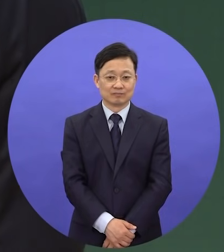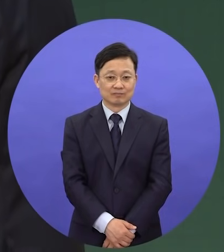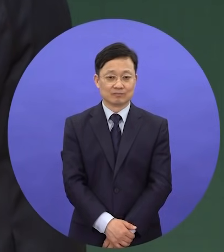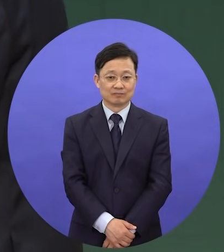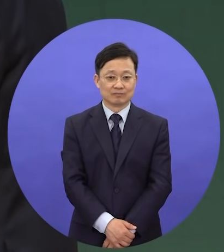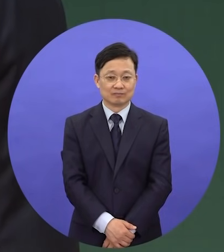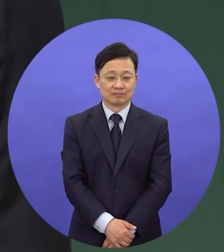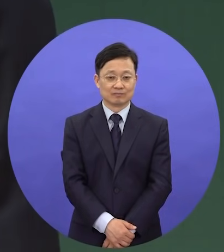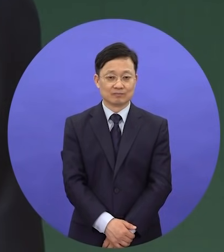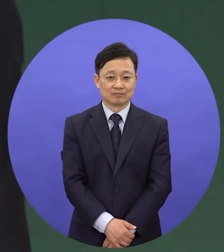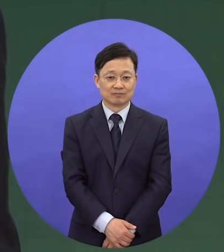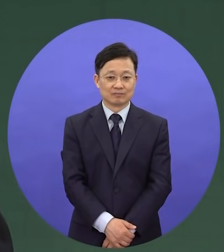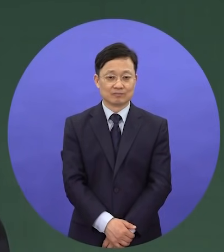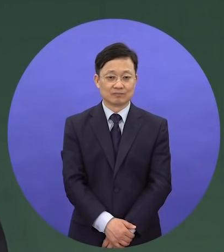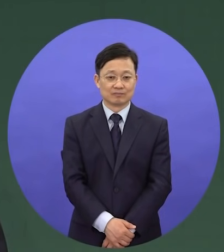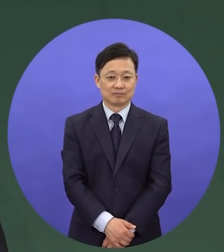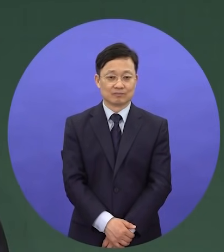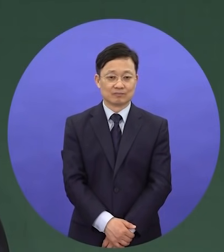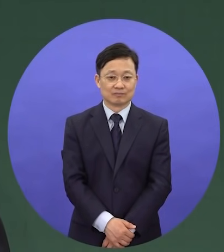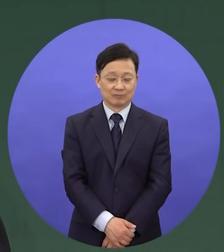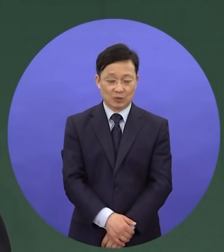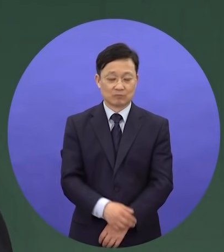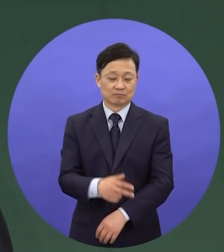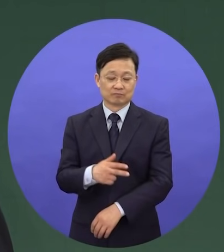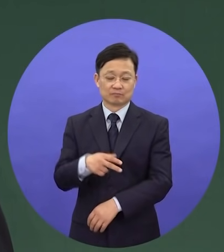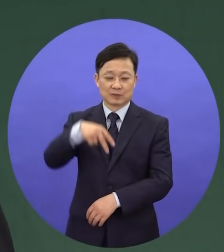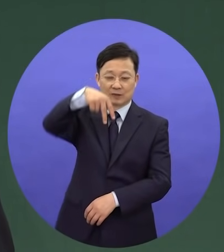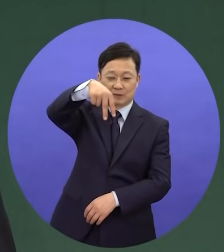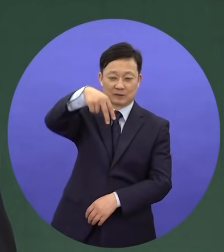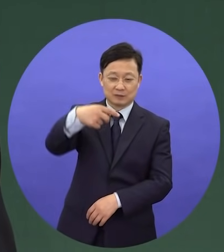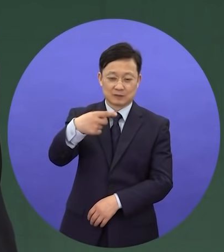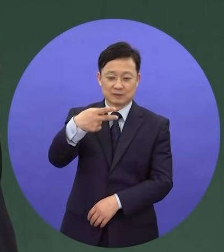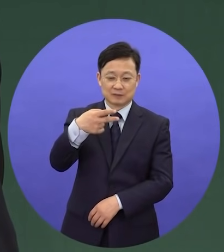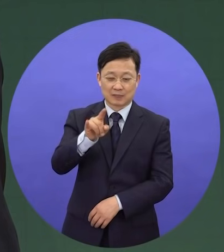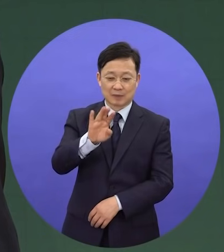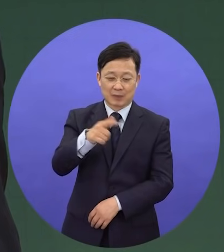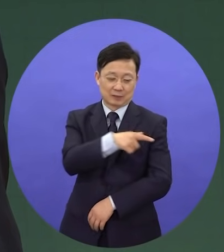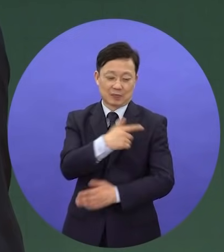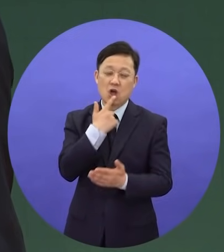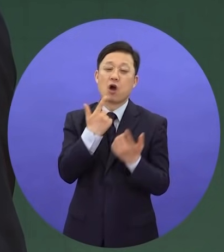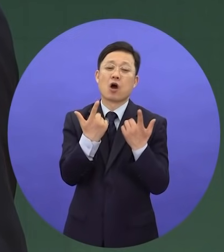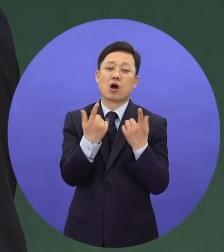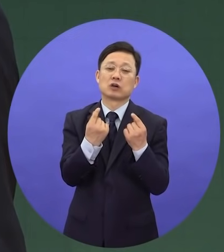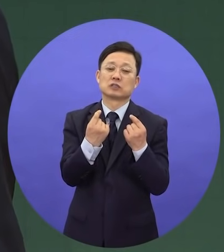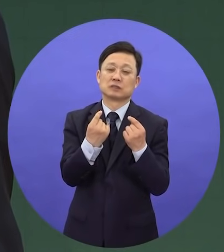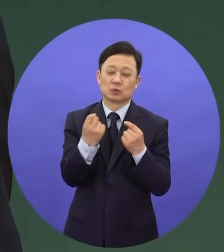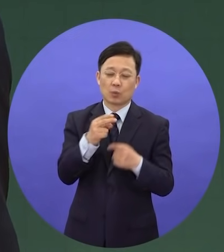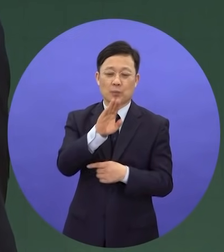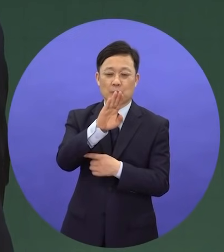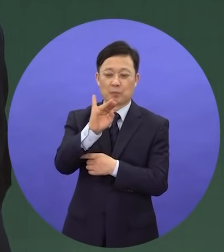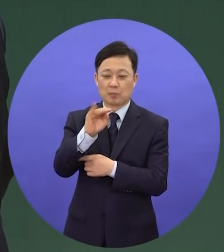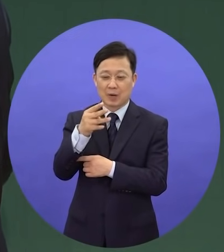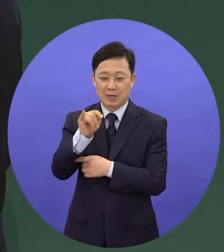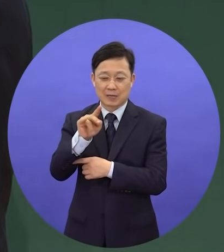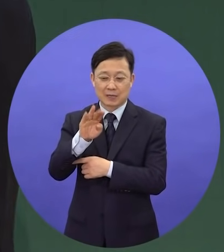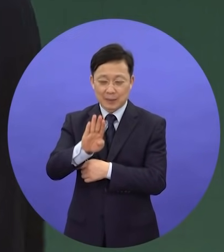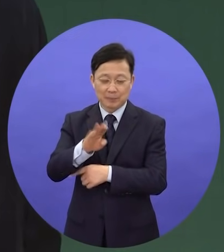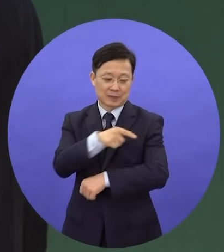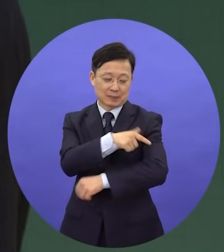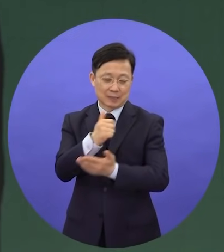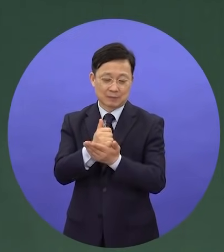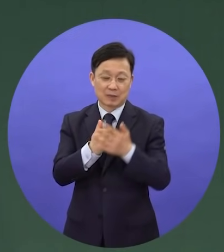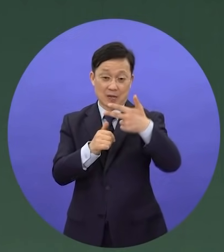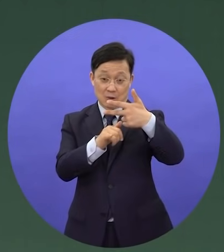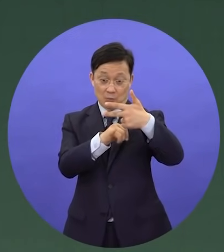And now these people who were ordained began to move. 예, 스테반 같은 사람들. People like Stephen in Acts chapter 7. 빌립 같은 사람 움직이기 시작합니다. And people like Philip in Acts chapter